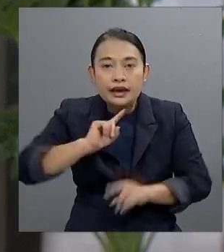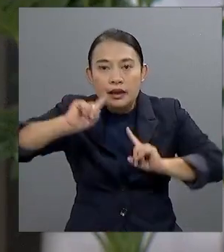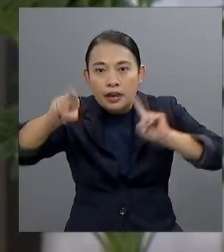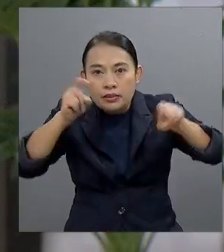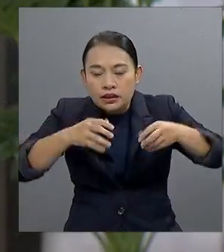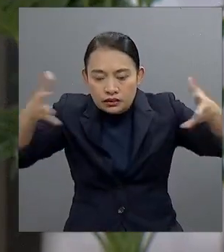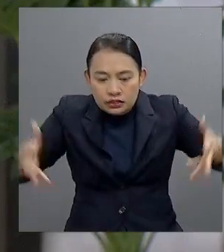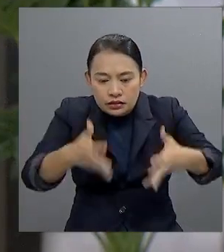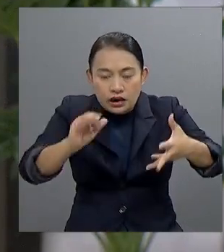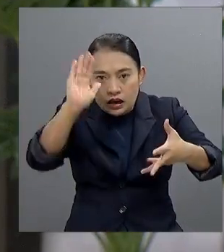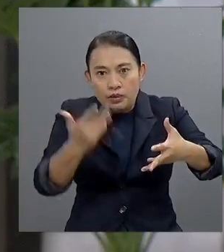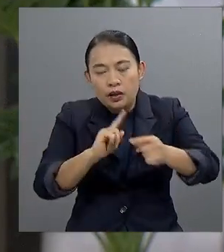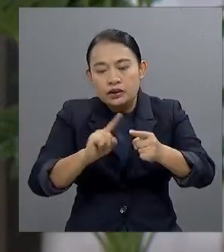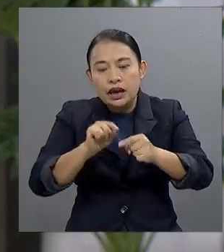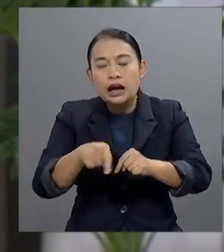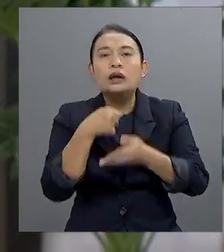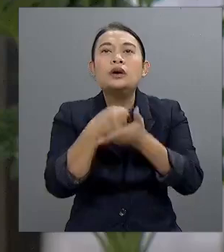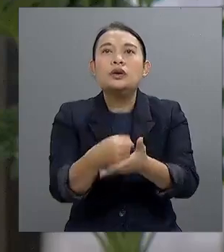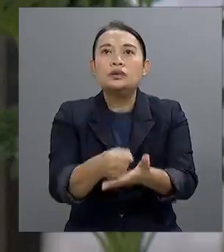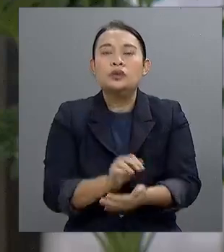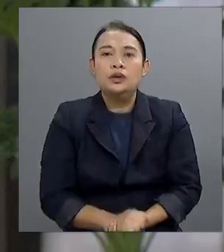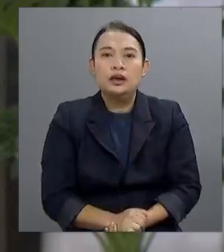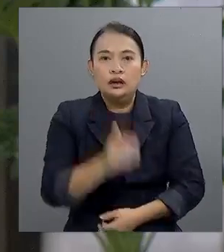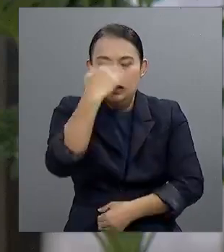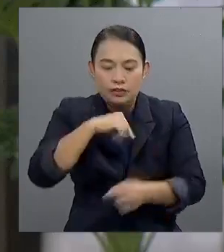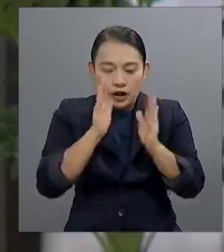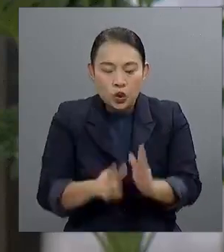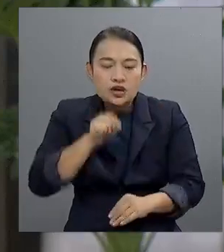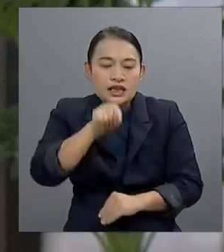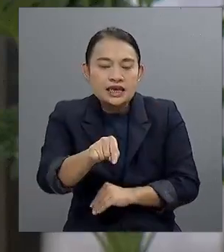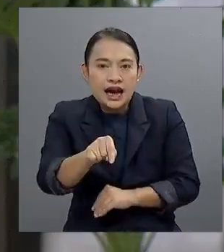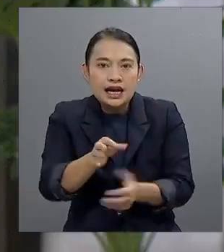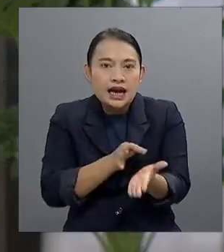้ ช่วยหน่อยนะฮะก็ไปสั่งอาหารทะเลกันไม่ต้องกลัวผัดให้สุกผัดให้ร้อนรับรองอร่อยแน่นอนนะครับ